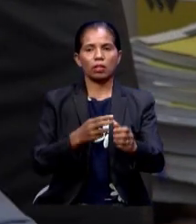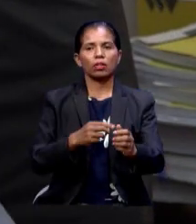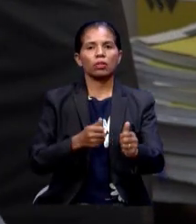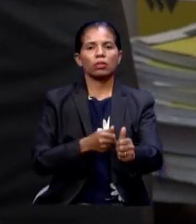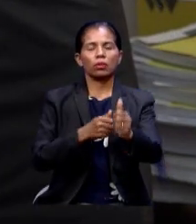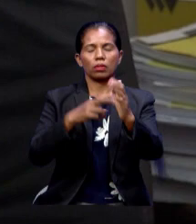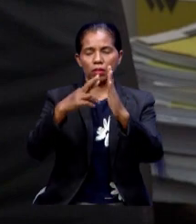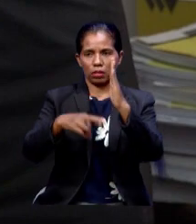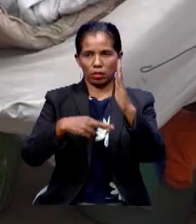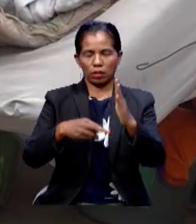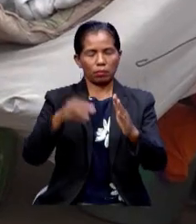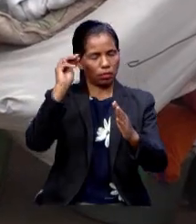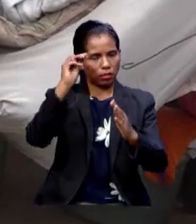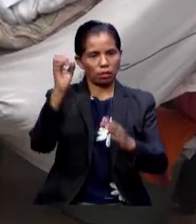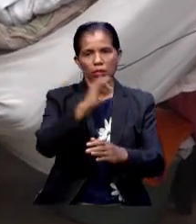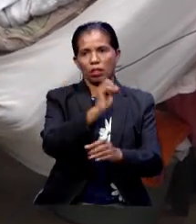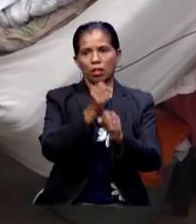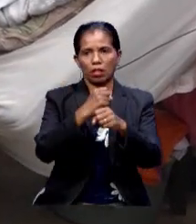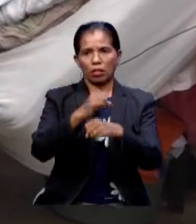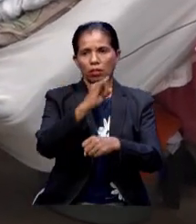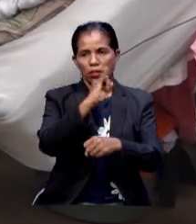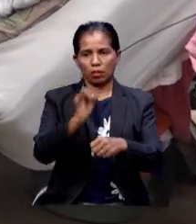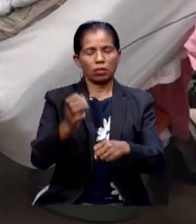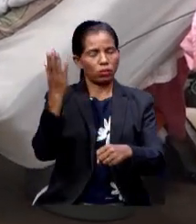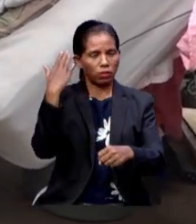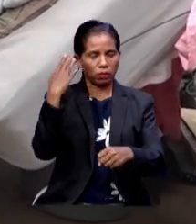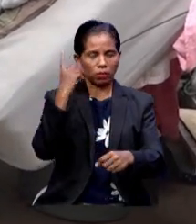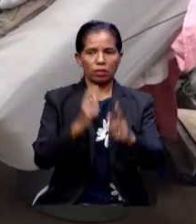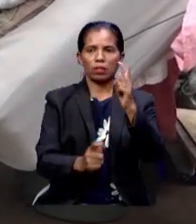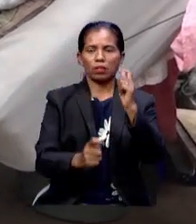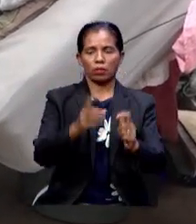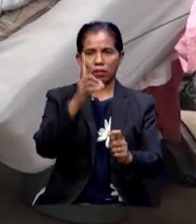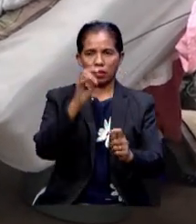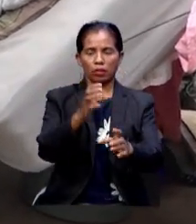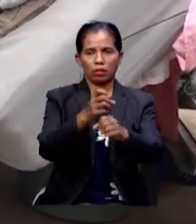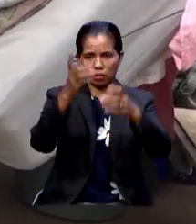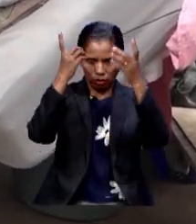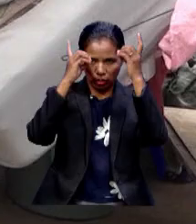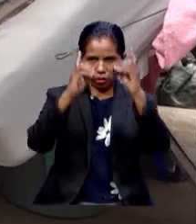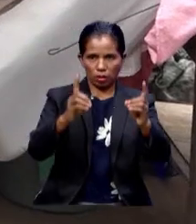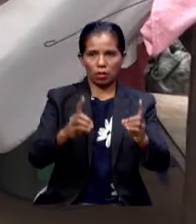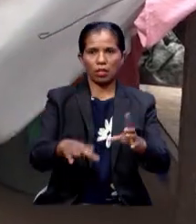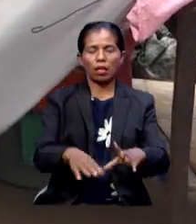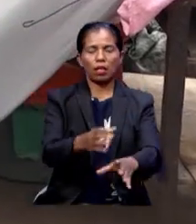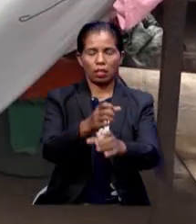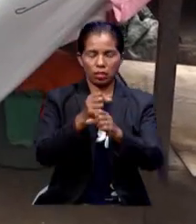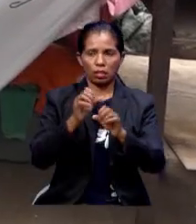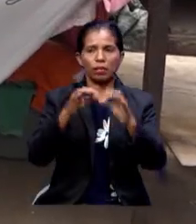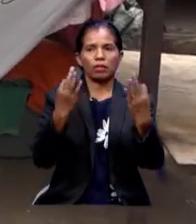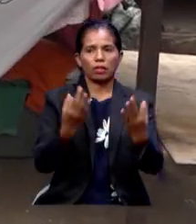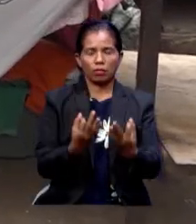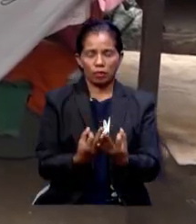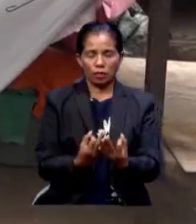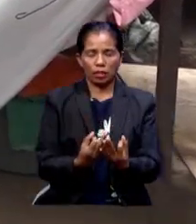Pun menteri pun ada investiga. Antes ne Tribunal Distrital Dili foti desizaun hodi hasai obrigatorio familia